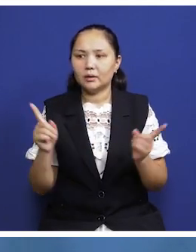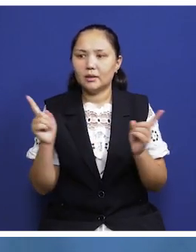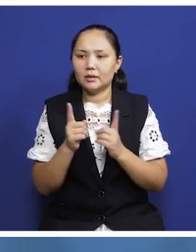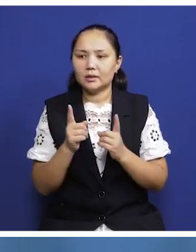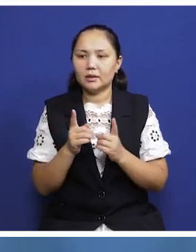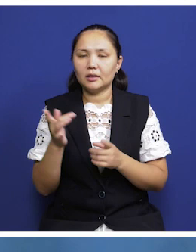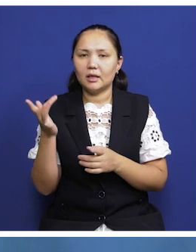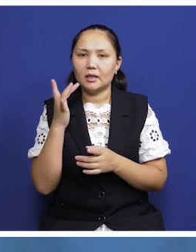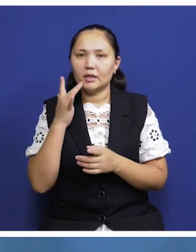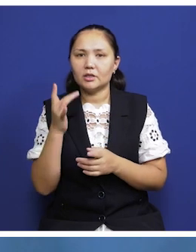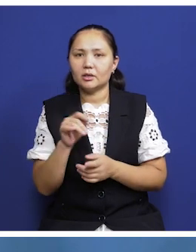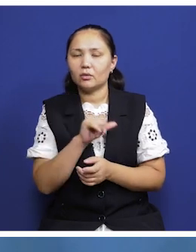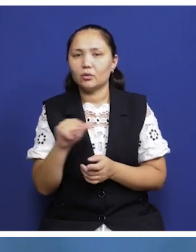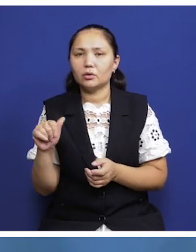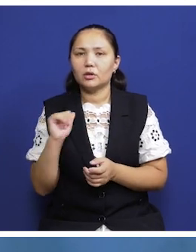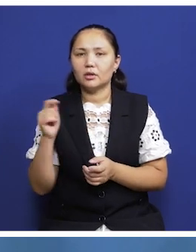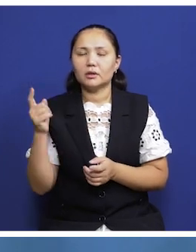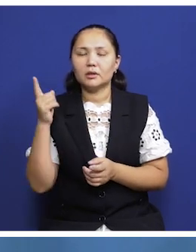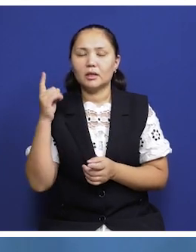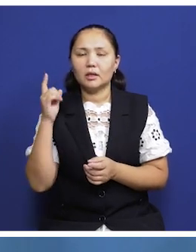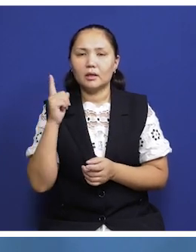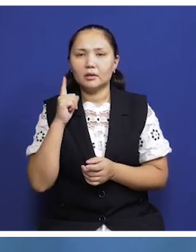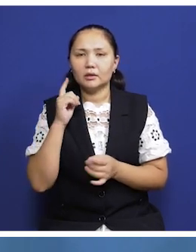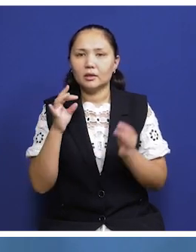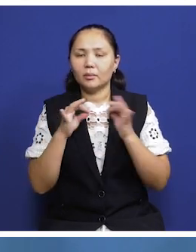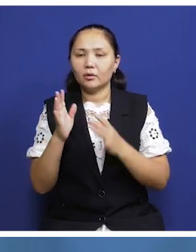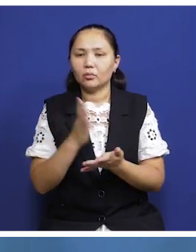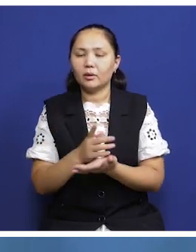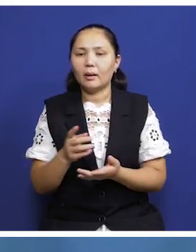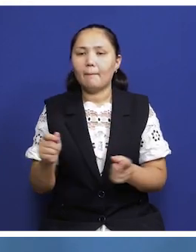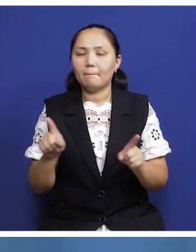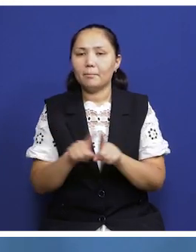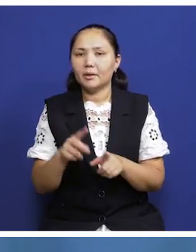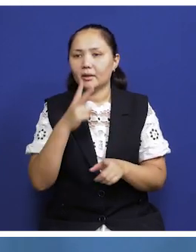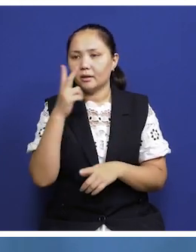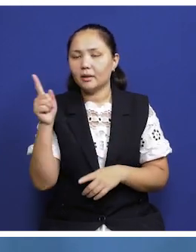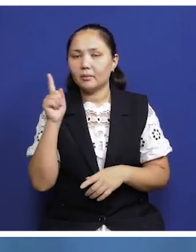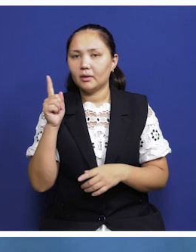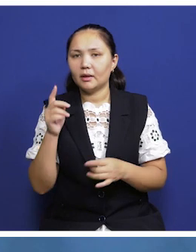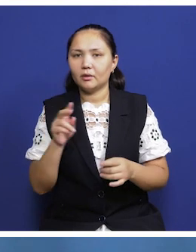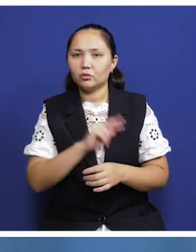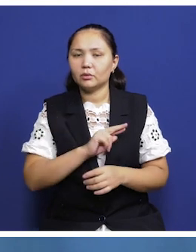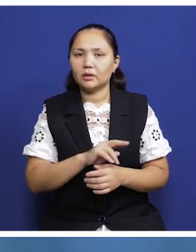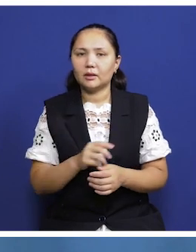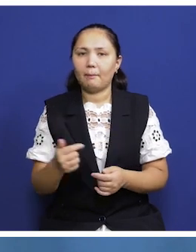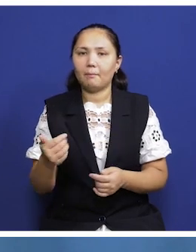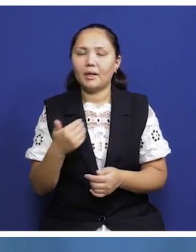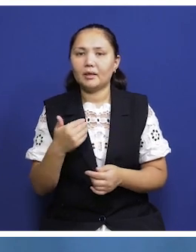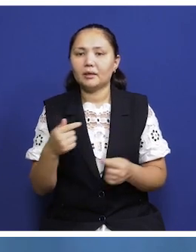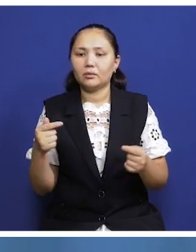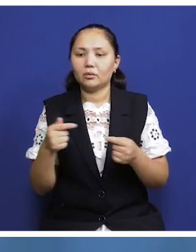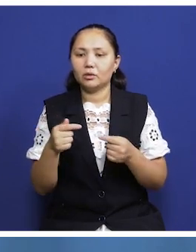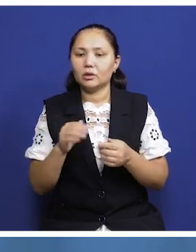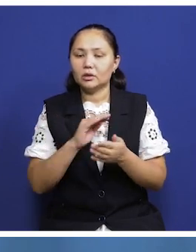кездесуде әрқашан да өздеріңіз келді, соны ескертіп отырамын, бірге қадағалап отырайық сондай жұмыстарды. Өйткені маған да тікелей жазып